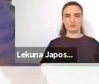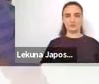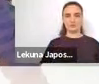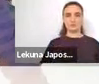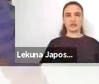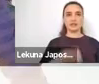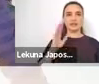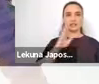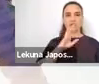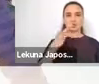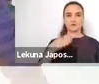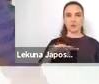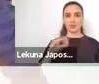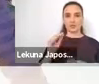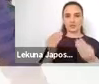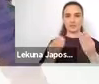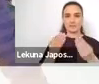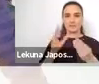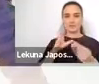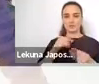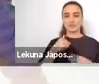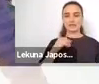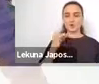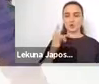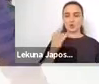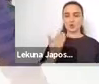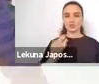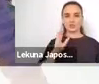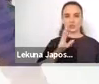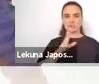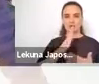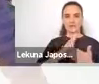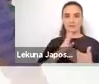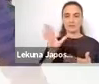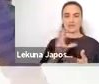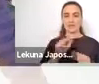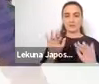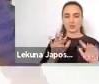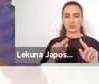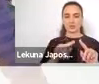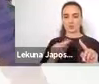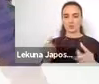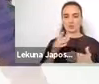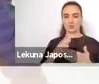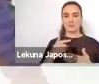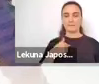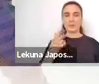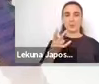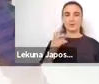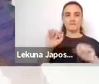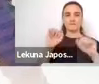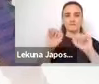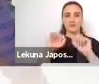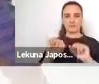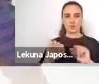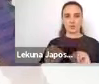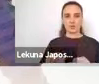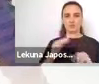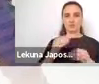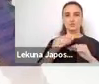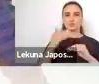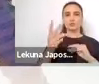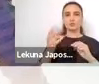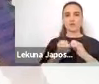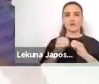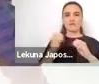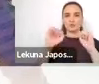დედაშვილობანას თამაში, როდესაც მე თოჯინის დედა ვარ და იქ არის მთელი პროცედურები, კიდევ რომ მე უნდა ვაბანაო, შემდეგ უნდა